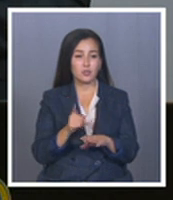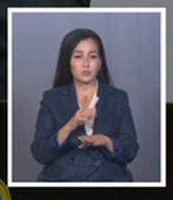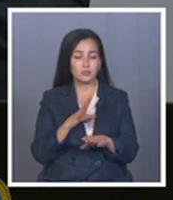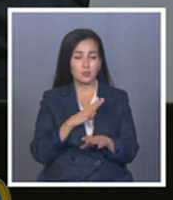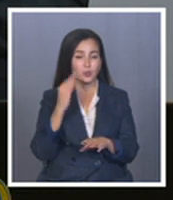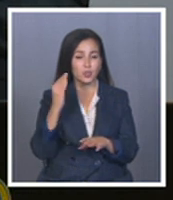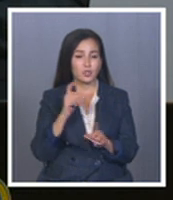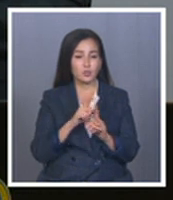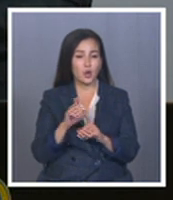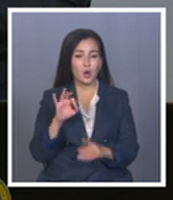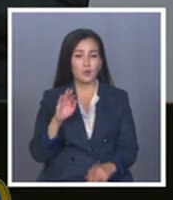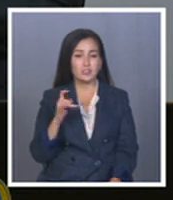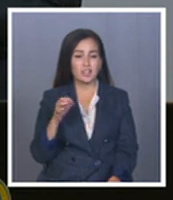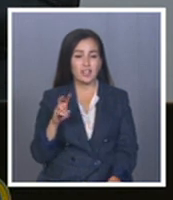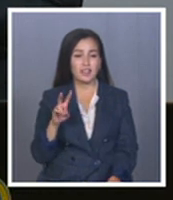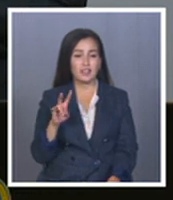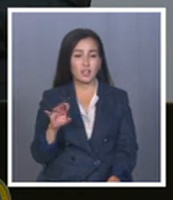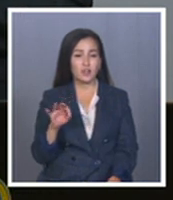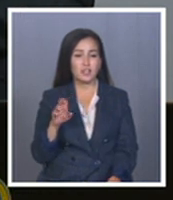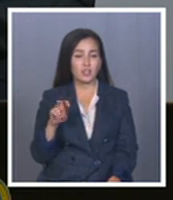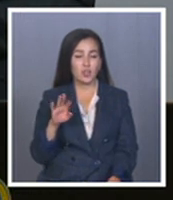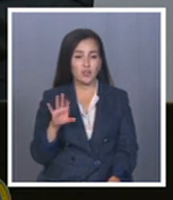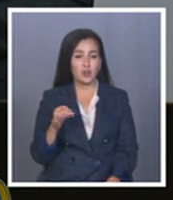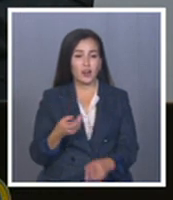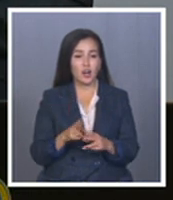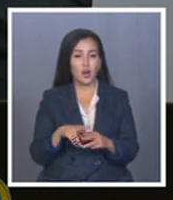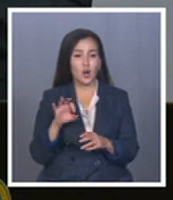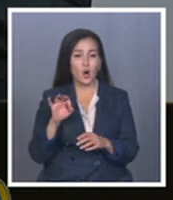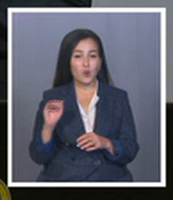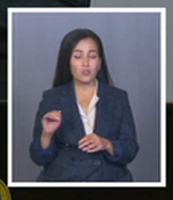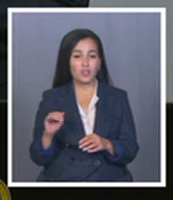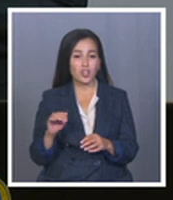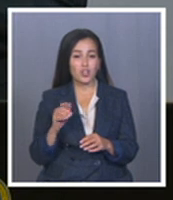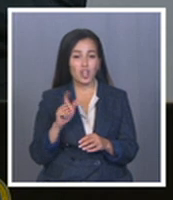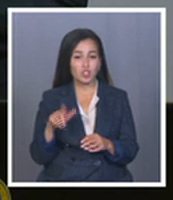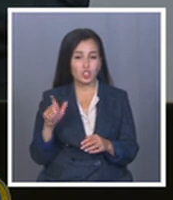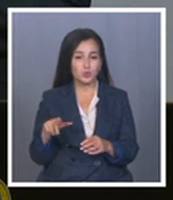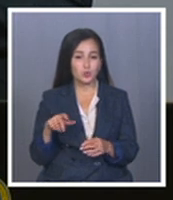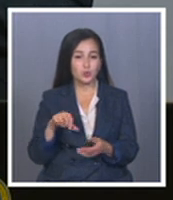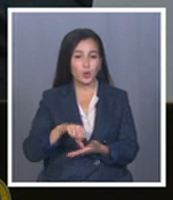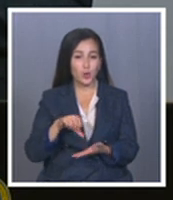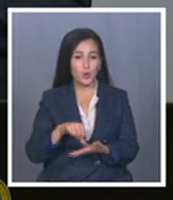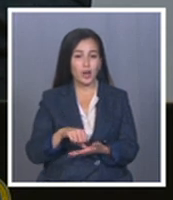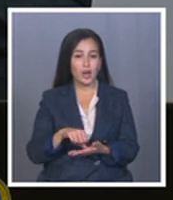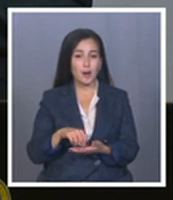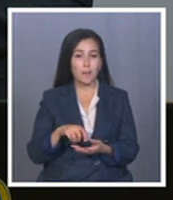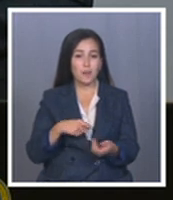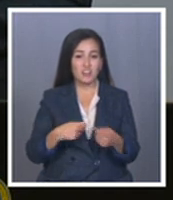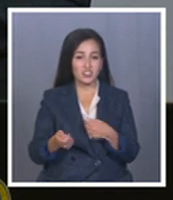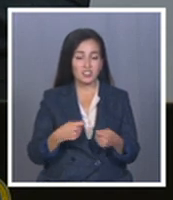слов «официальный-деловой». «Официальный» – должностной, правительственный, связанный с